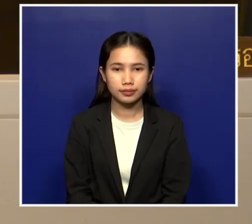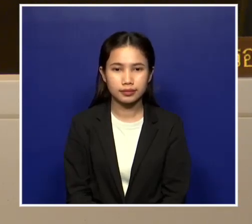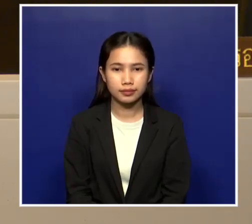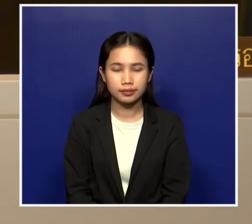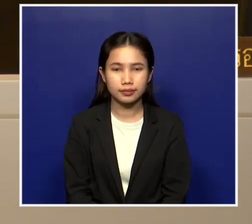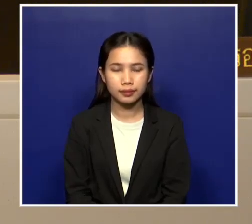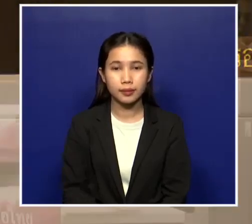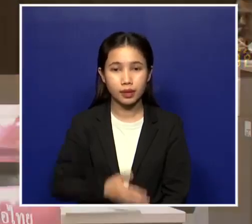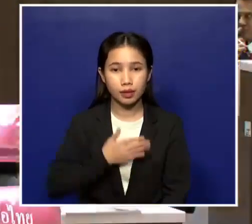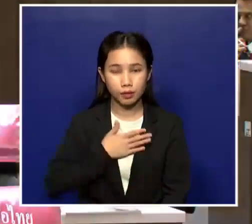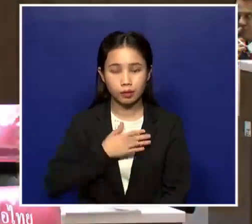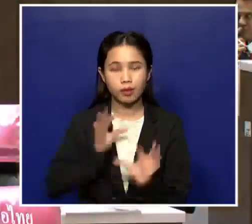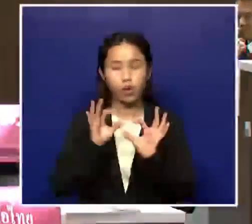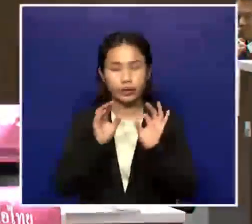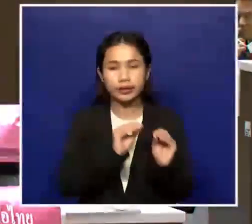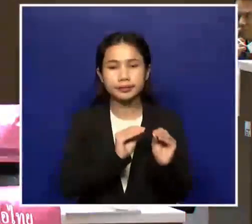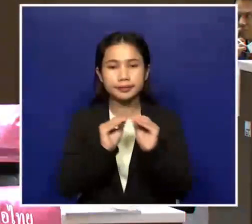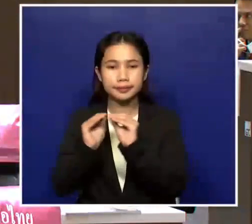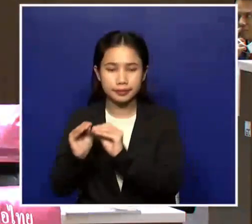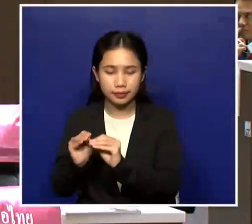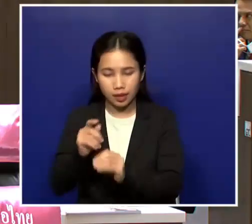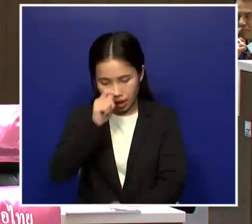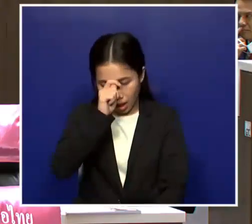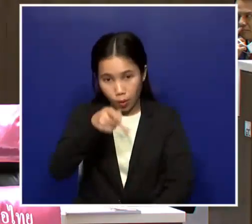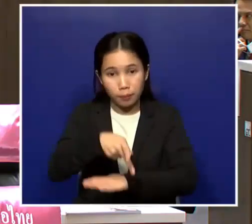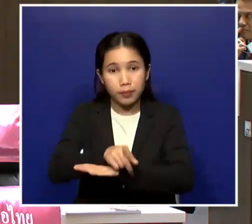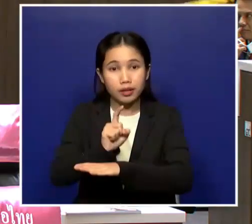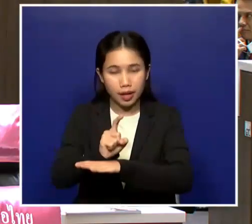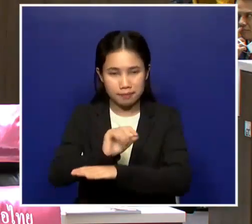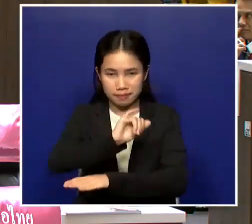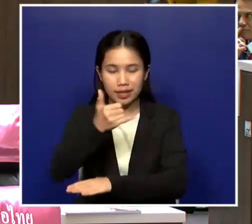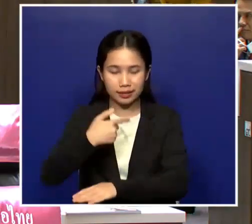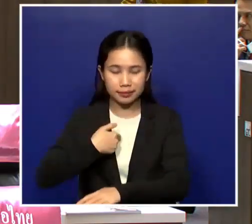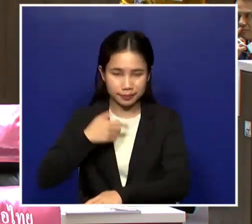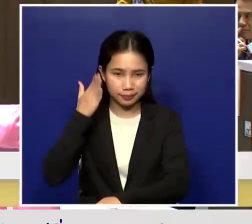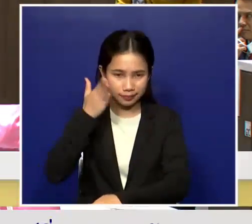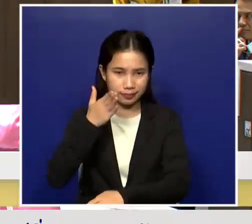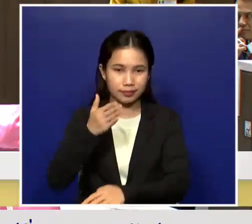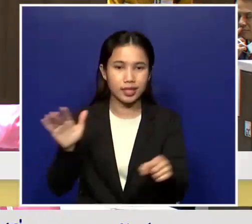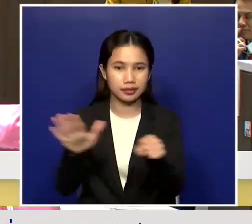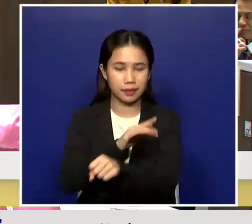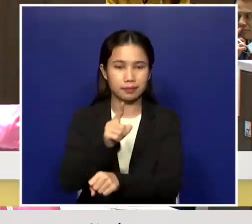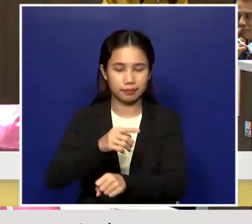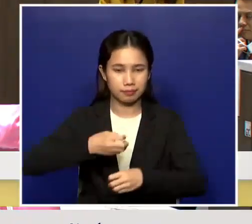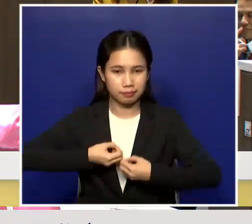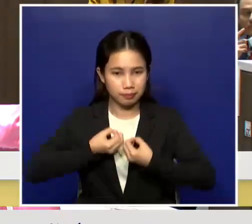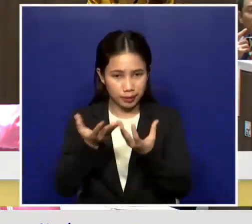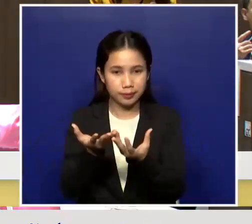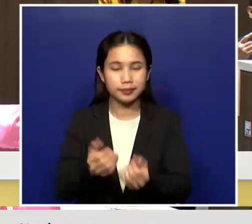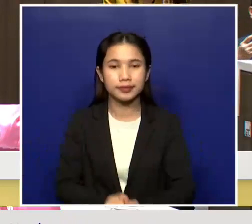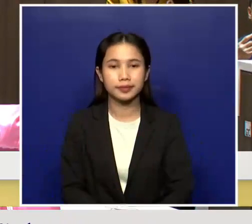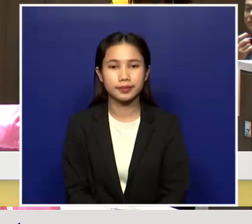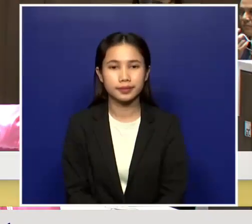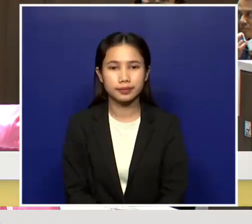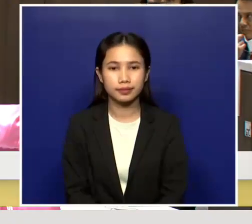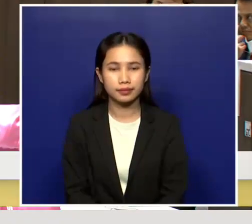ผมจะผ่านเรื่องนี้ไปให้เคารพท่านประธานนะฮะไม่งั้นนะเจอจัดหนักเลยนะคือในฐ